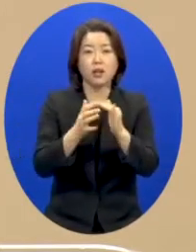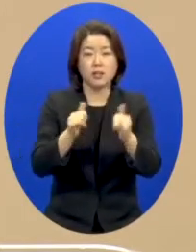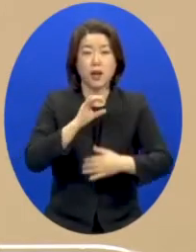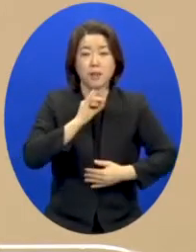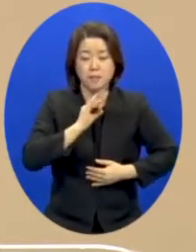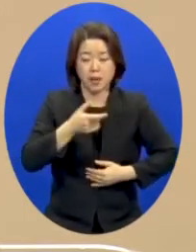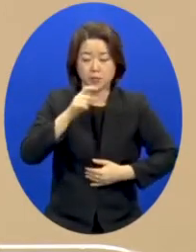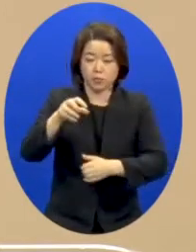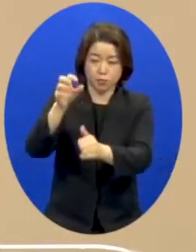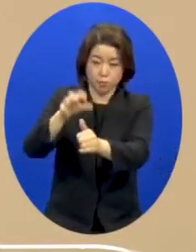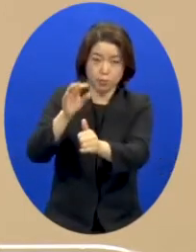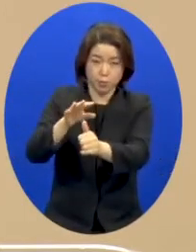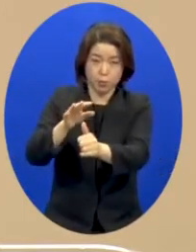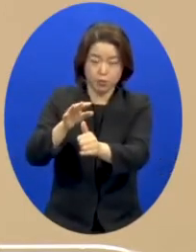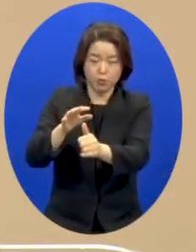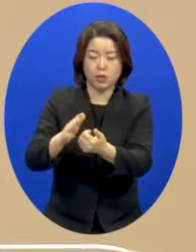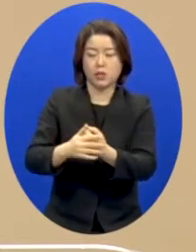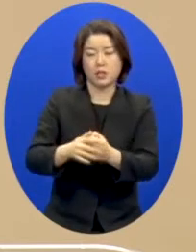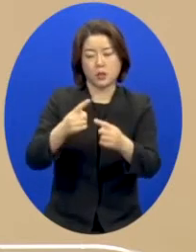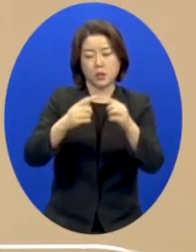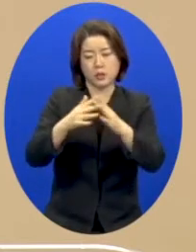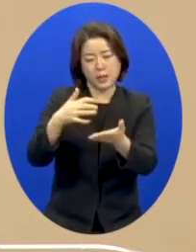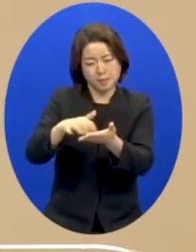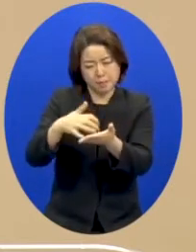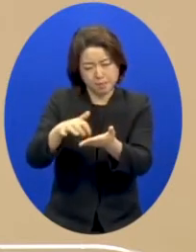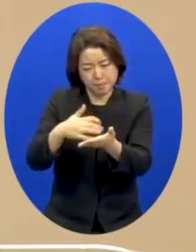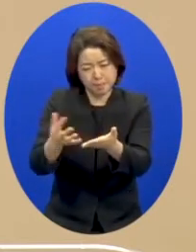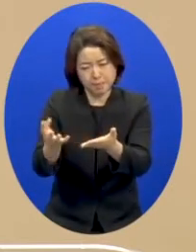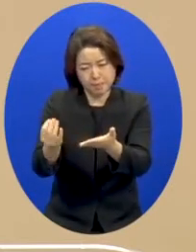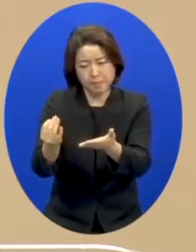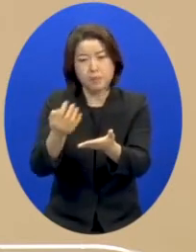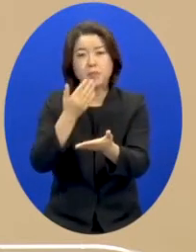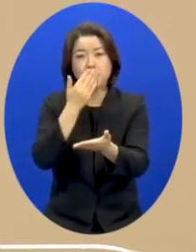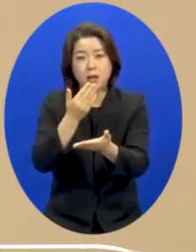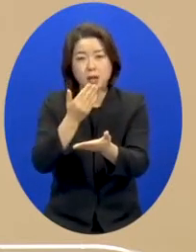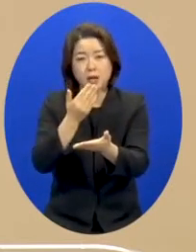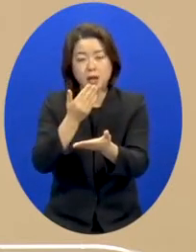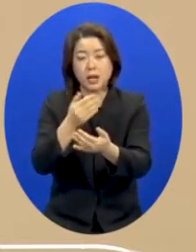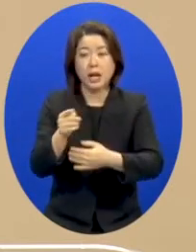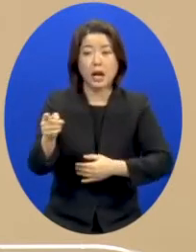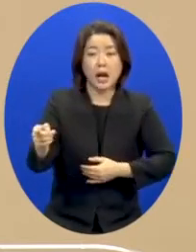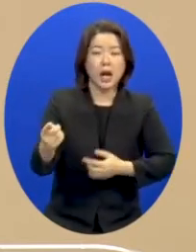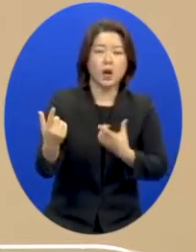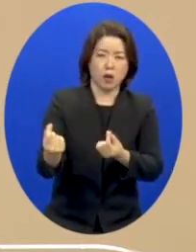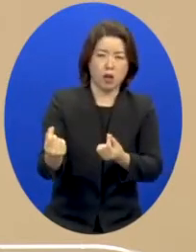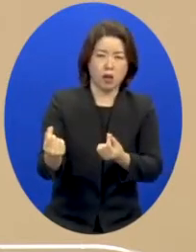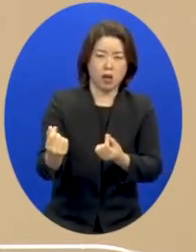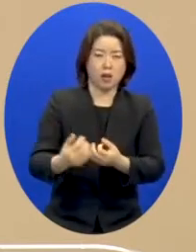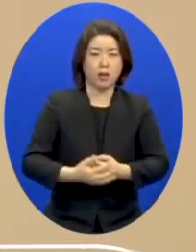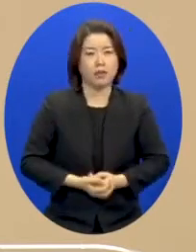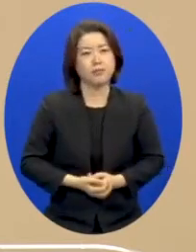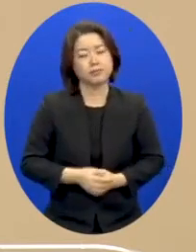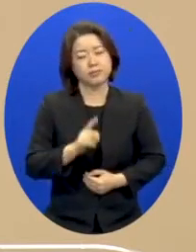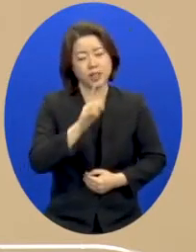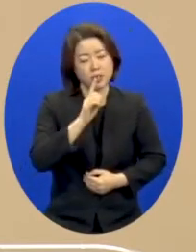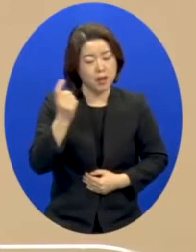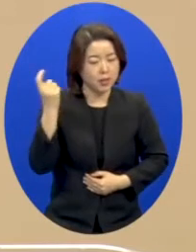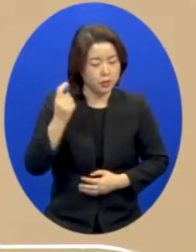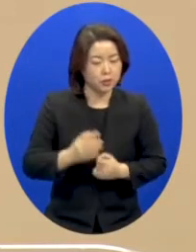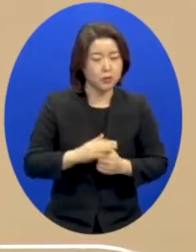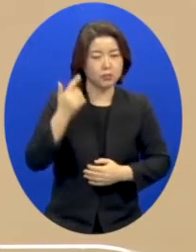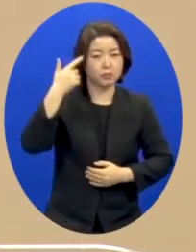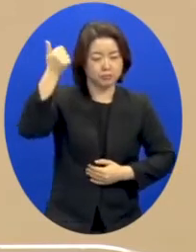주고 교인으로 카운트를 하기 때문이라는 것이었어요. 제가 그 이야기를 듣고 목회하는